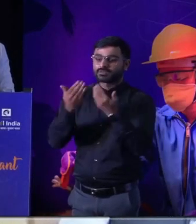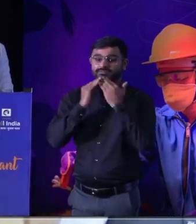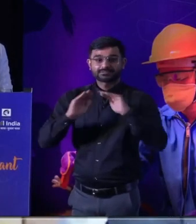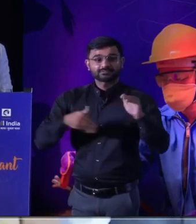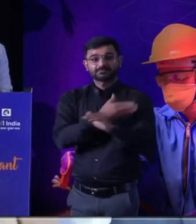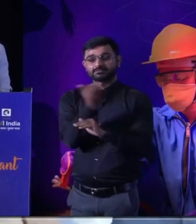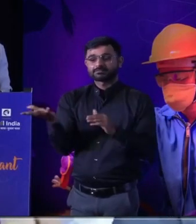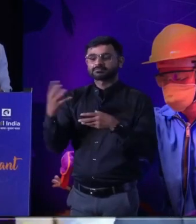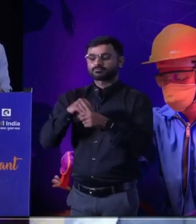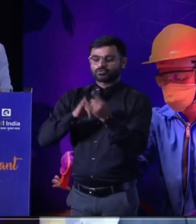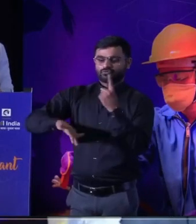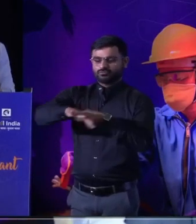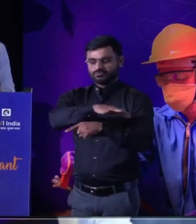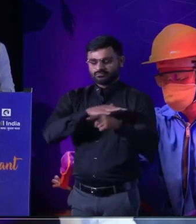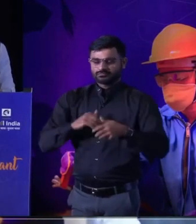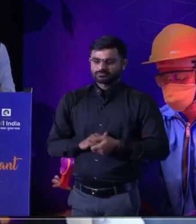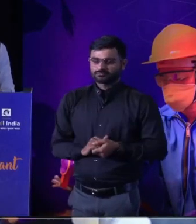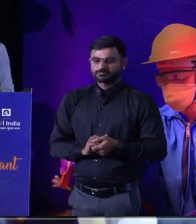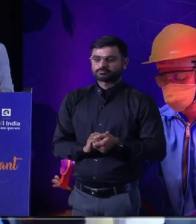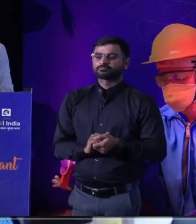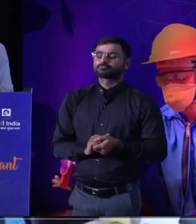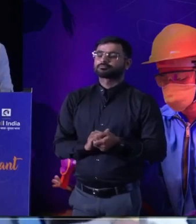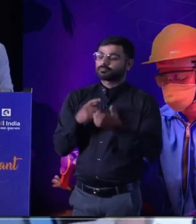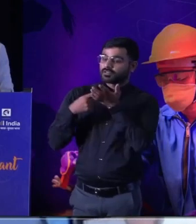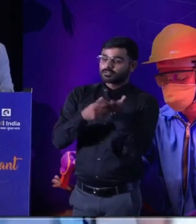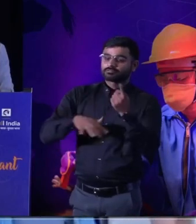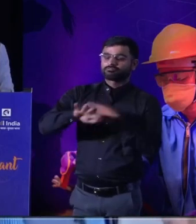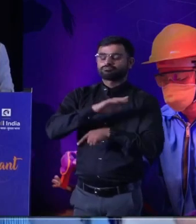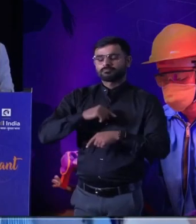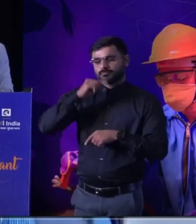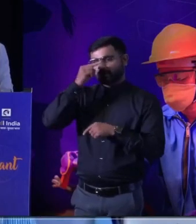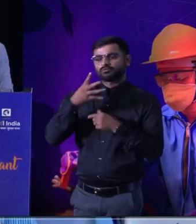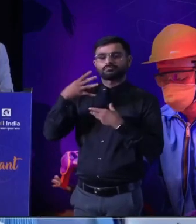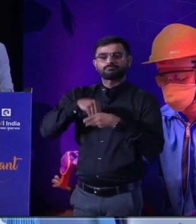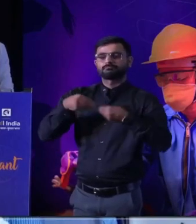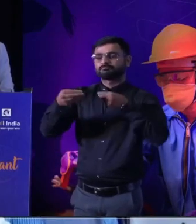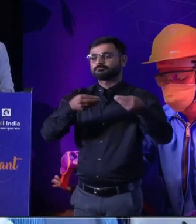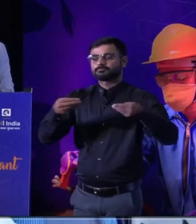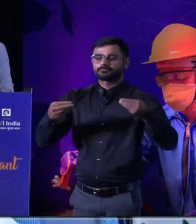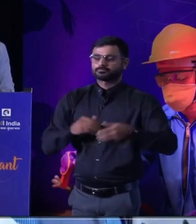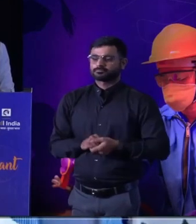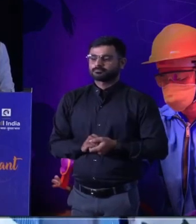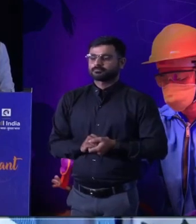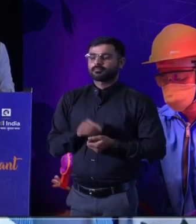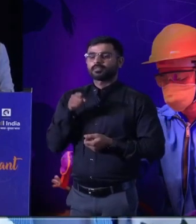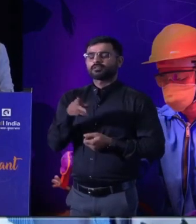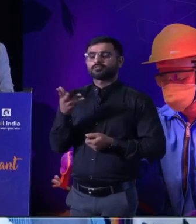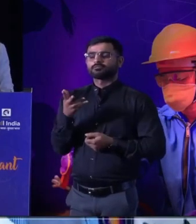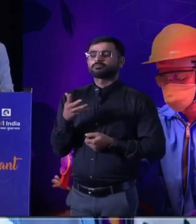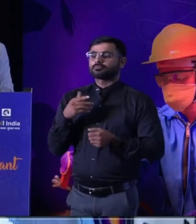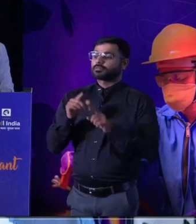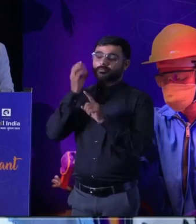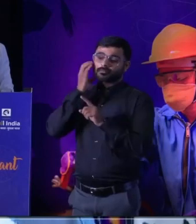को समाज में यथोचित सम्मान और गरिमा मिले, ये